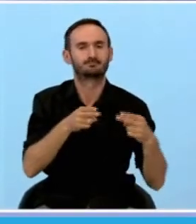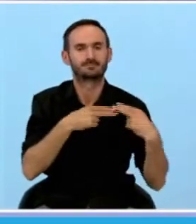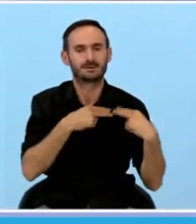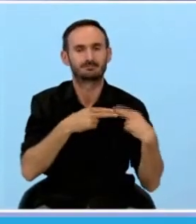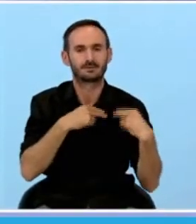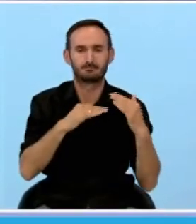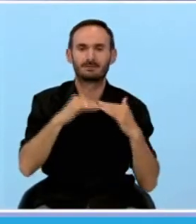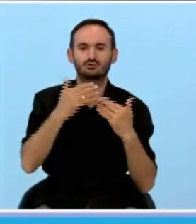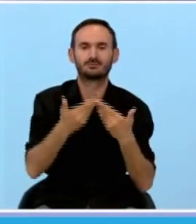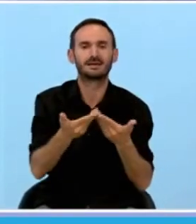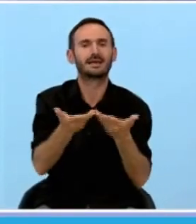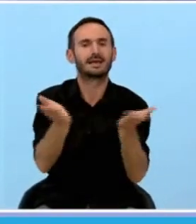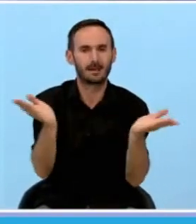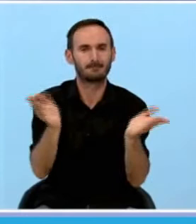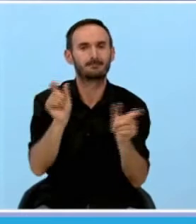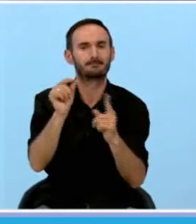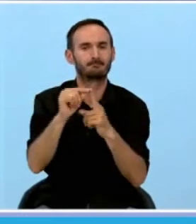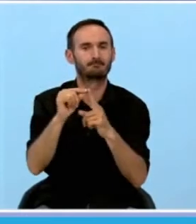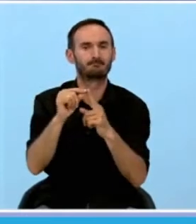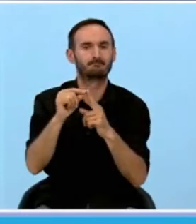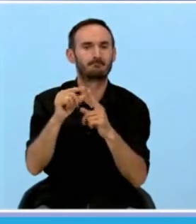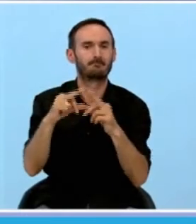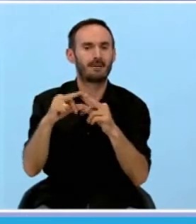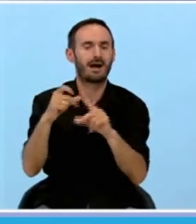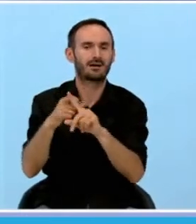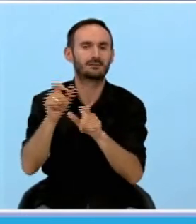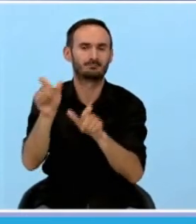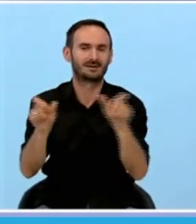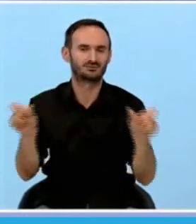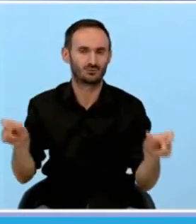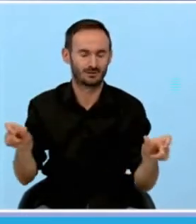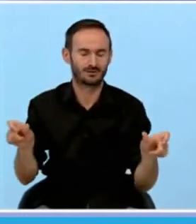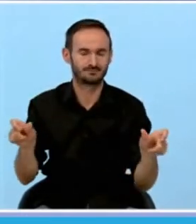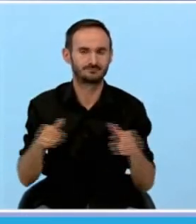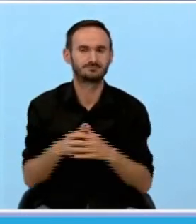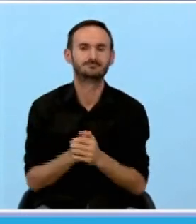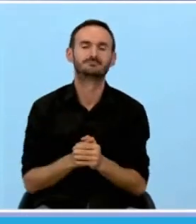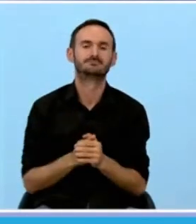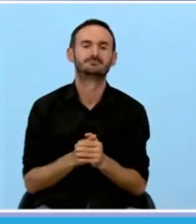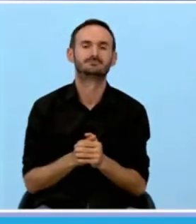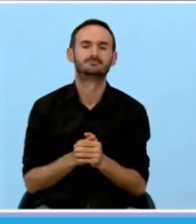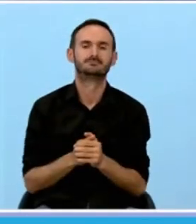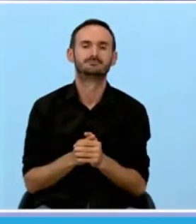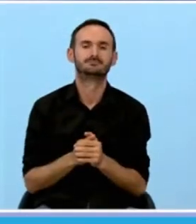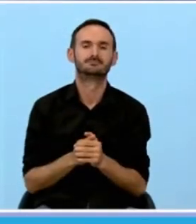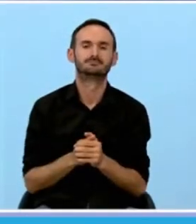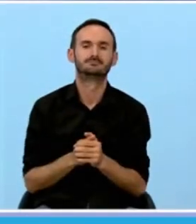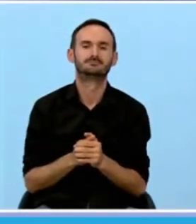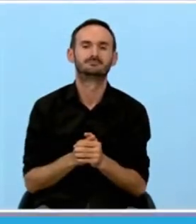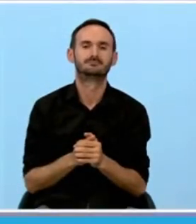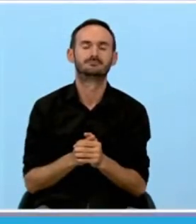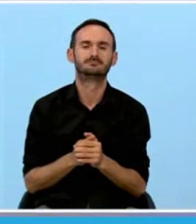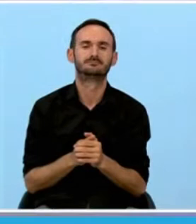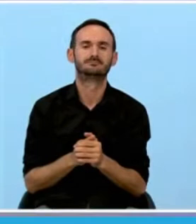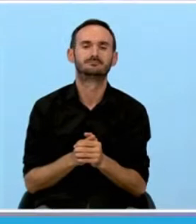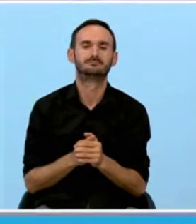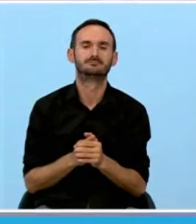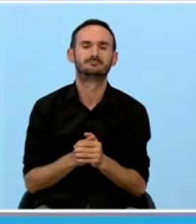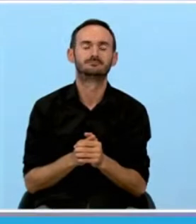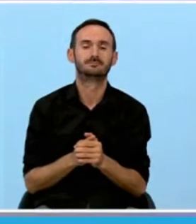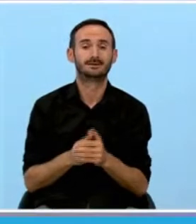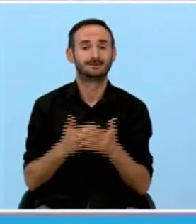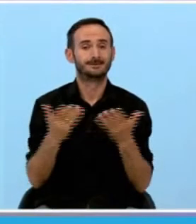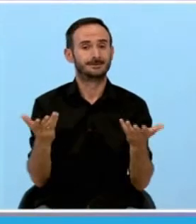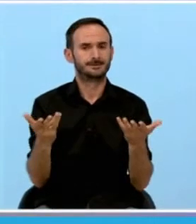ku ndalon çdo lloj të diskriminimi dhe trajtimi ndryshe në bazë të karakteristikave të veçanta individuale ose grupore.